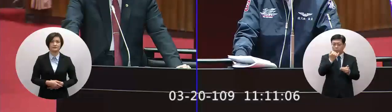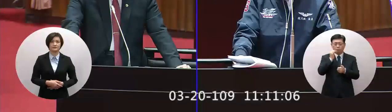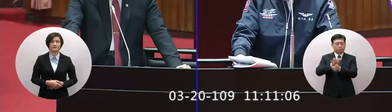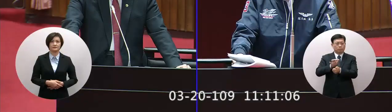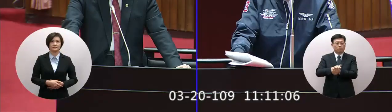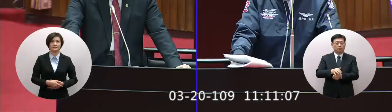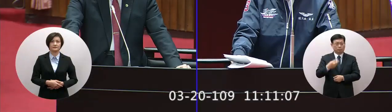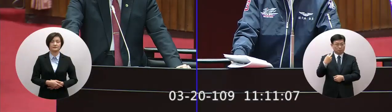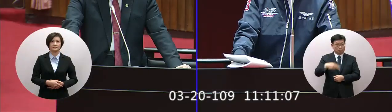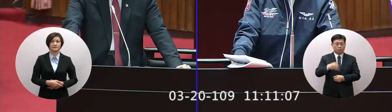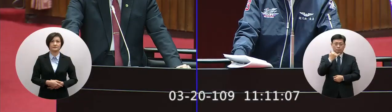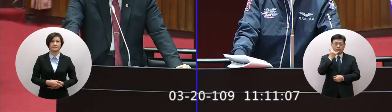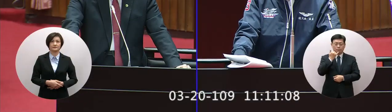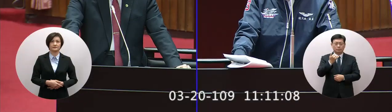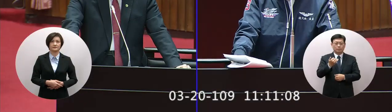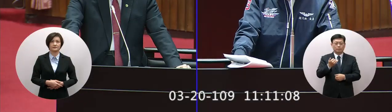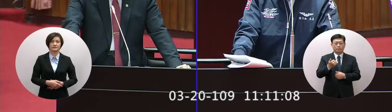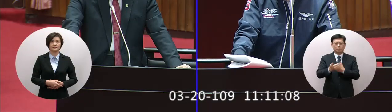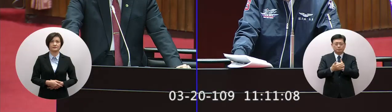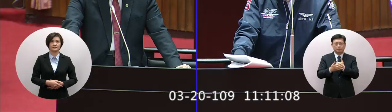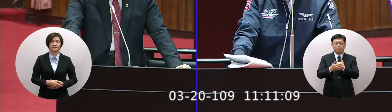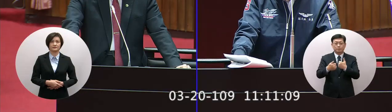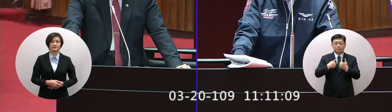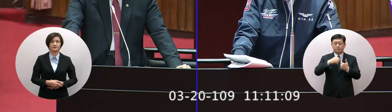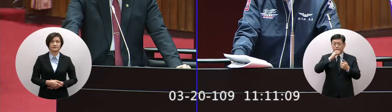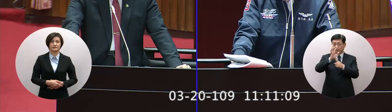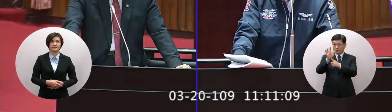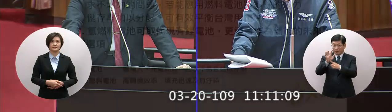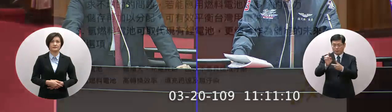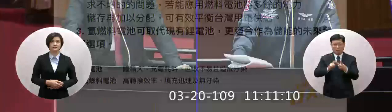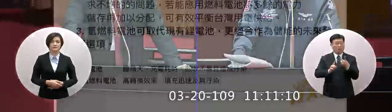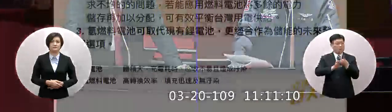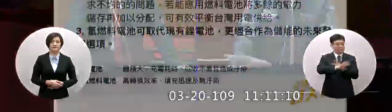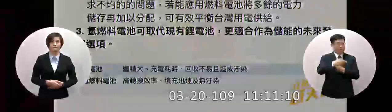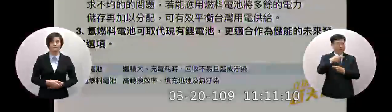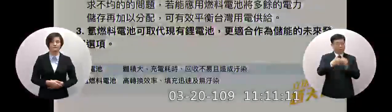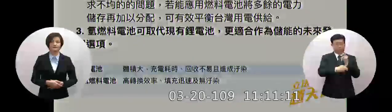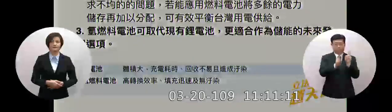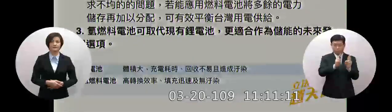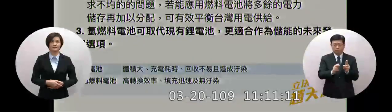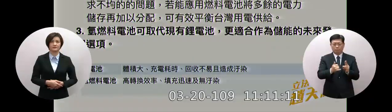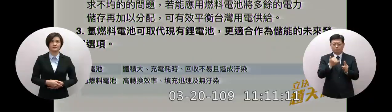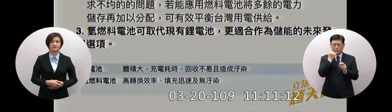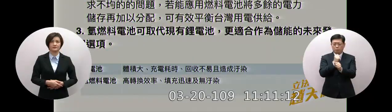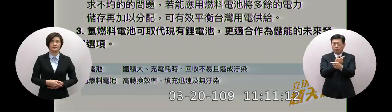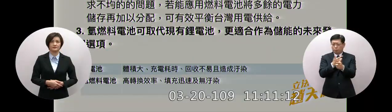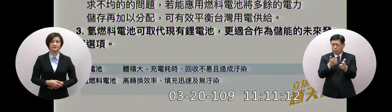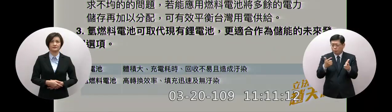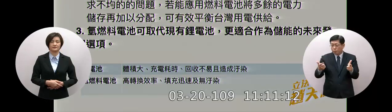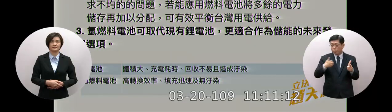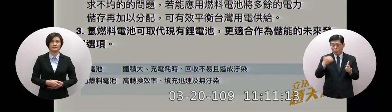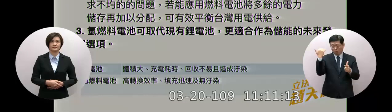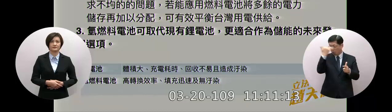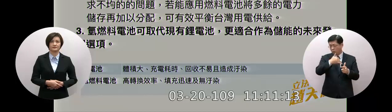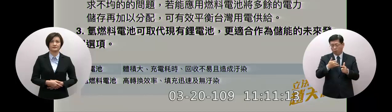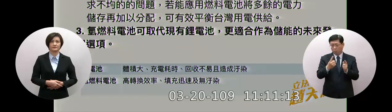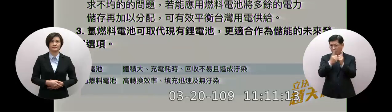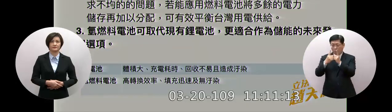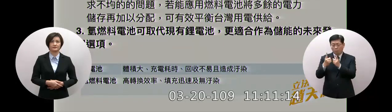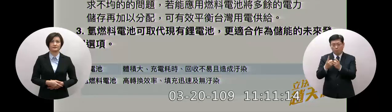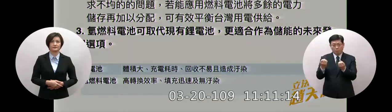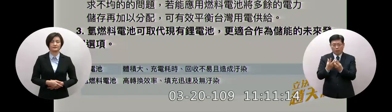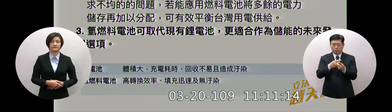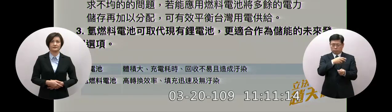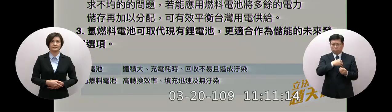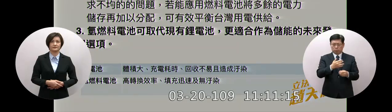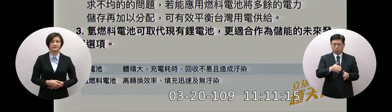帮忙，它也可以让这个整个在这个风力或者是其他的再生能源有各式各样的变数跟不稳定当中，氢能可